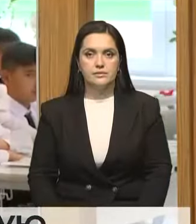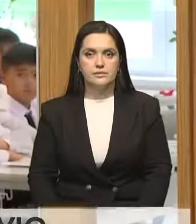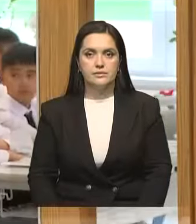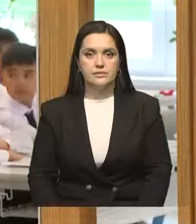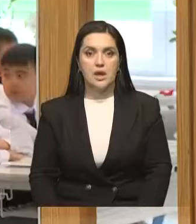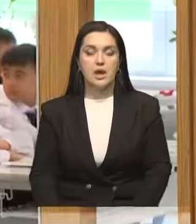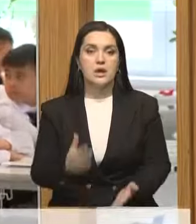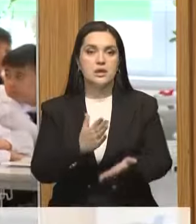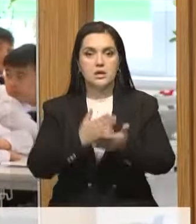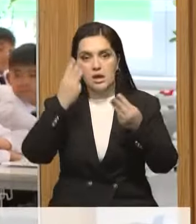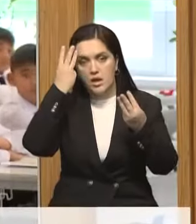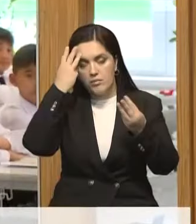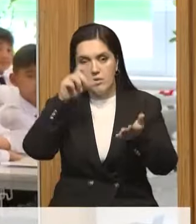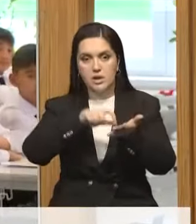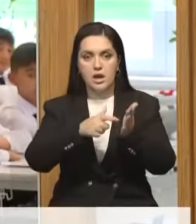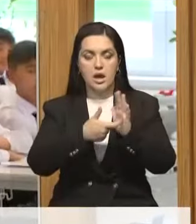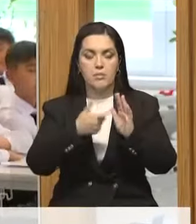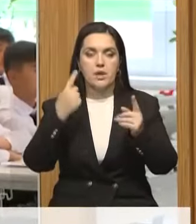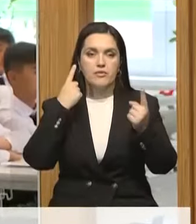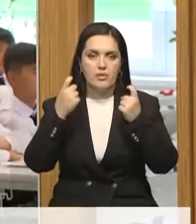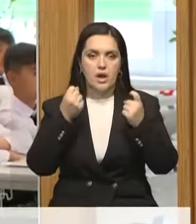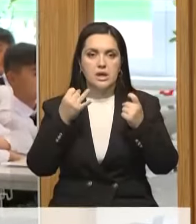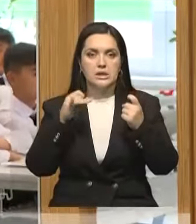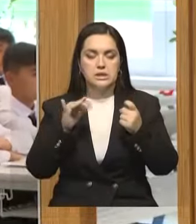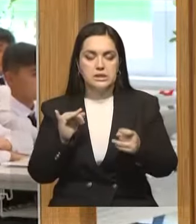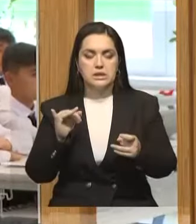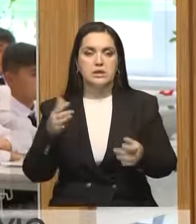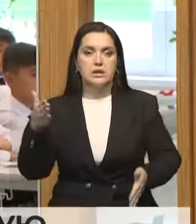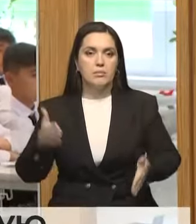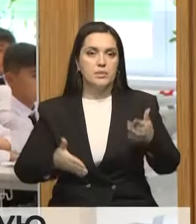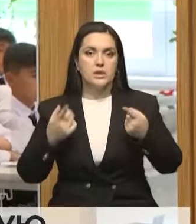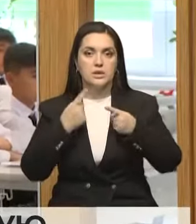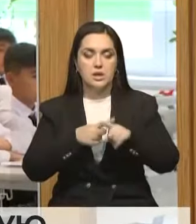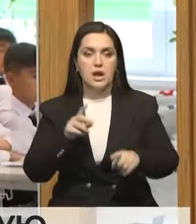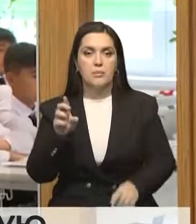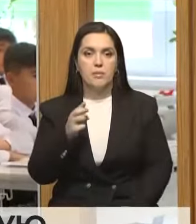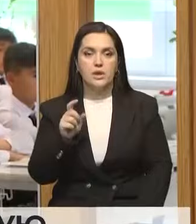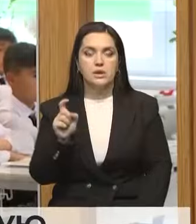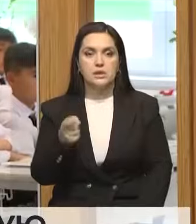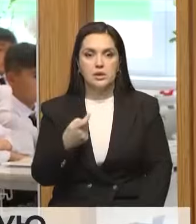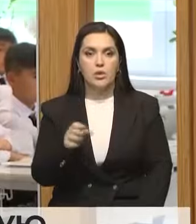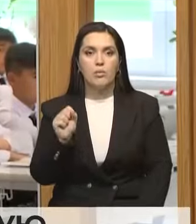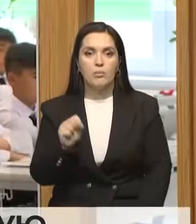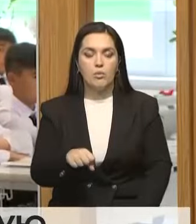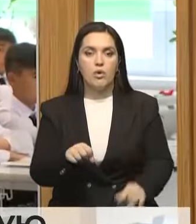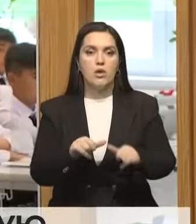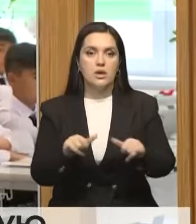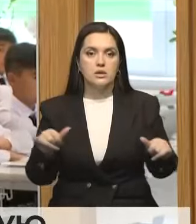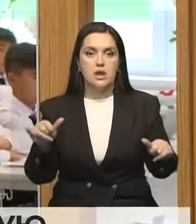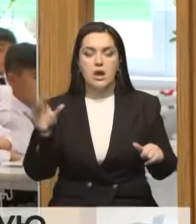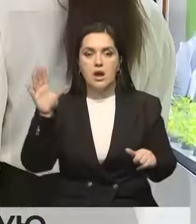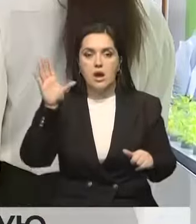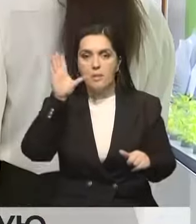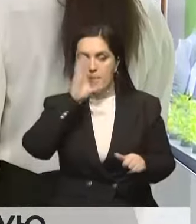Есть современные кабинеты информатики, IT, робототехники, биологии, химии. Такое оснащение позволит развивать способности